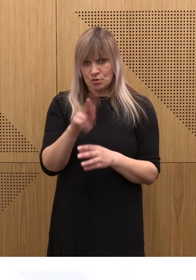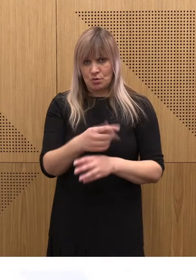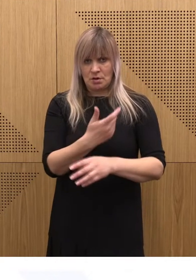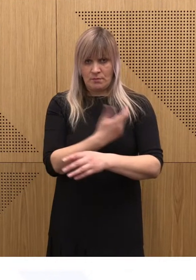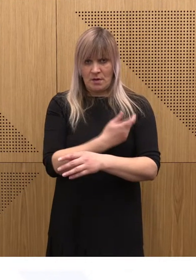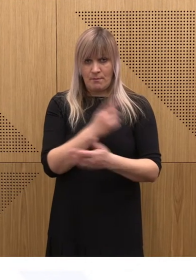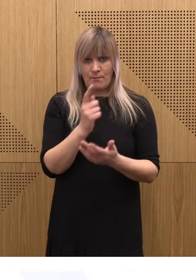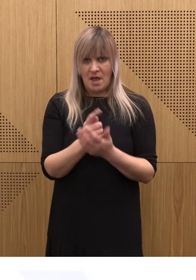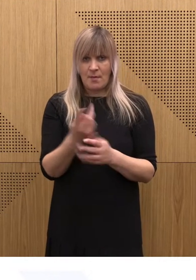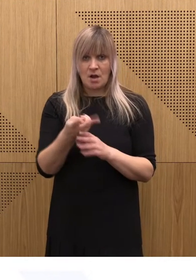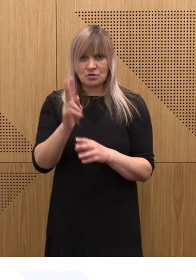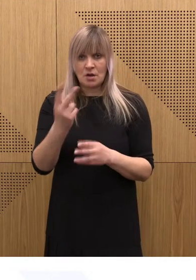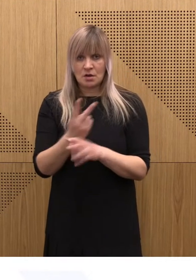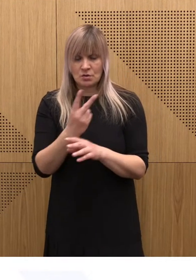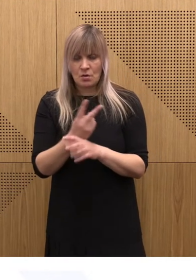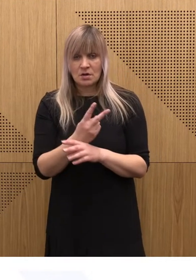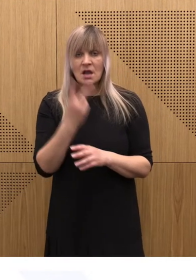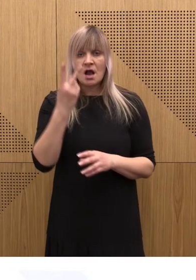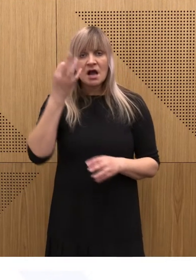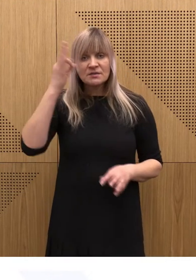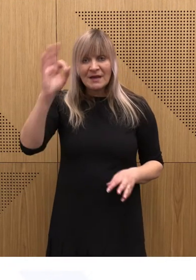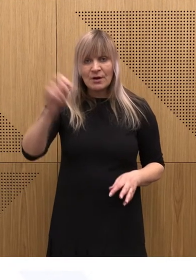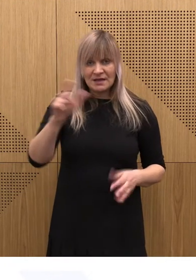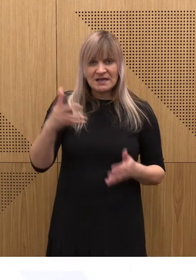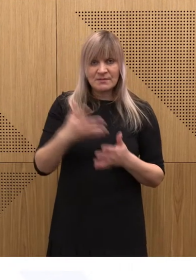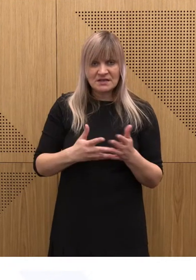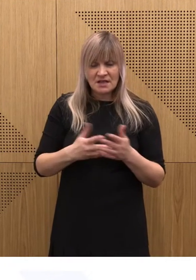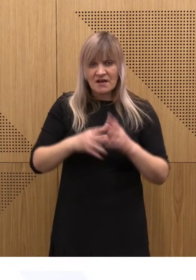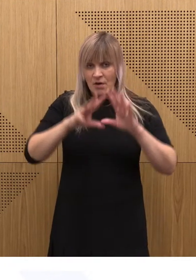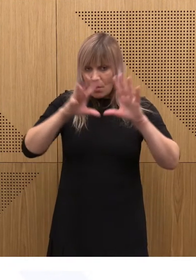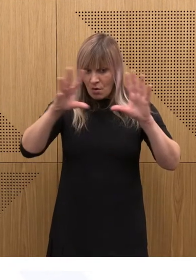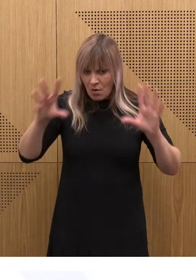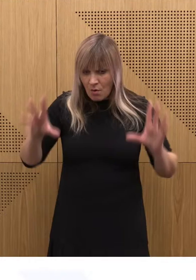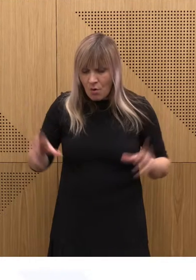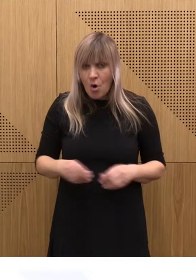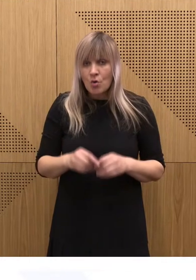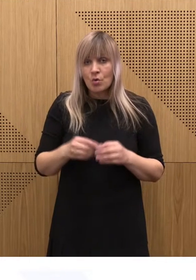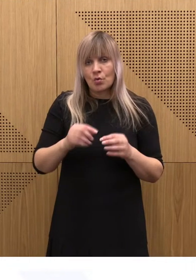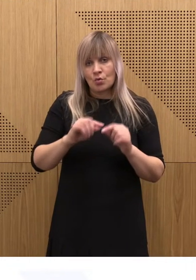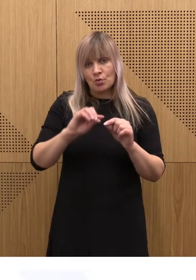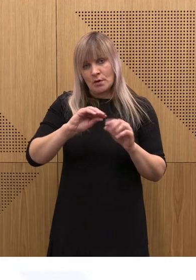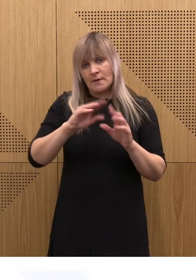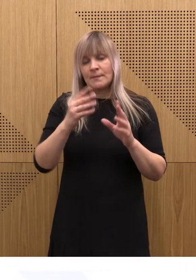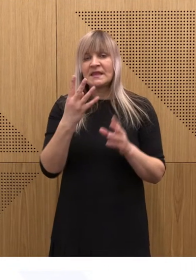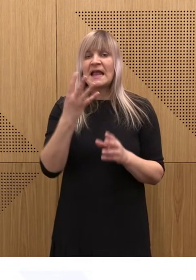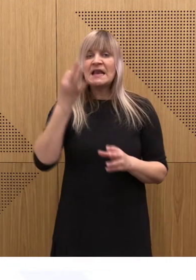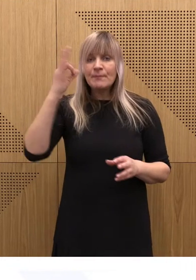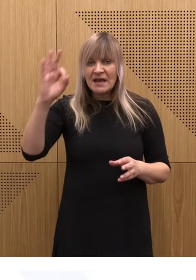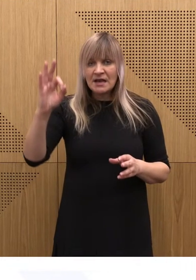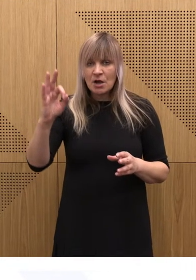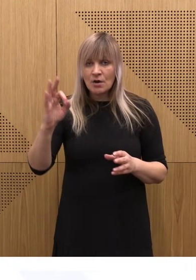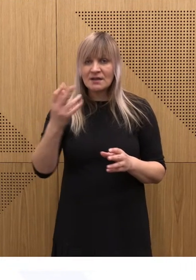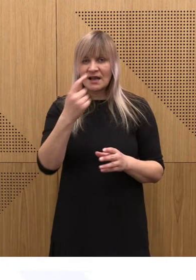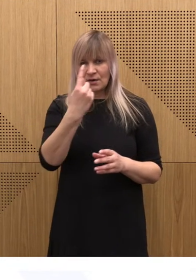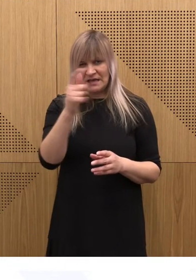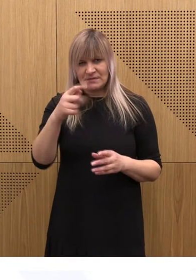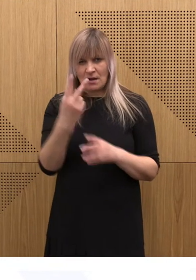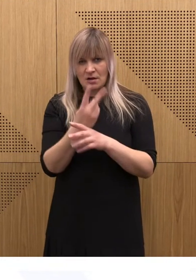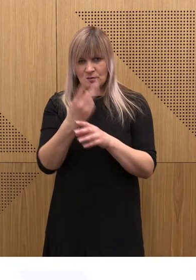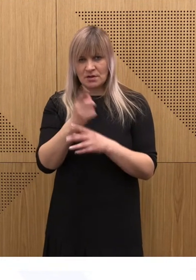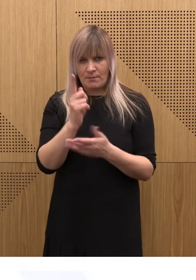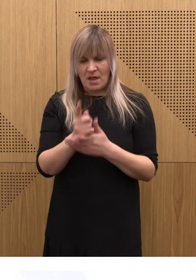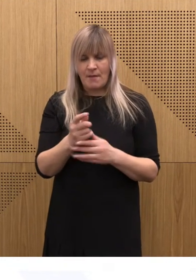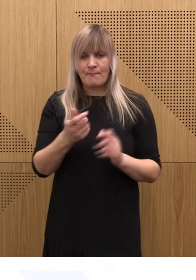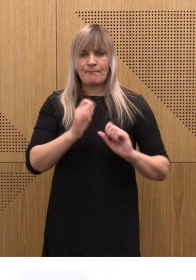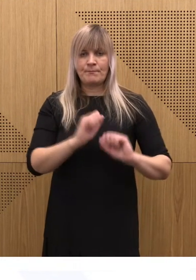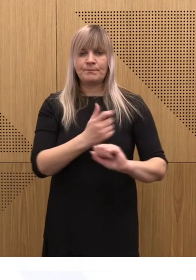kohta üldjuhul ja see 2 miljonit on inimeste arv, ehk dooside arv kokku 4 miljonit, olgu ka see siis täpsustatud. Ja see jutt sellest